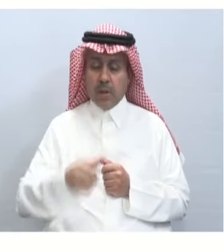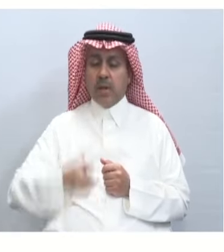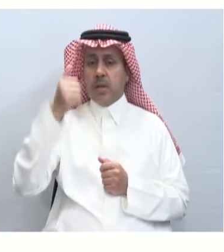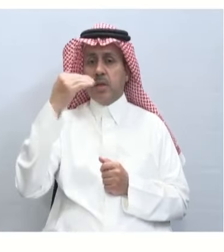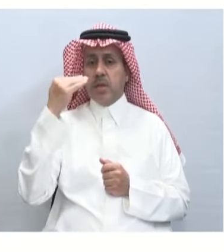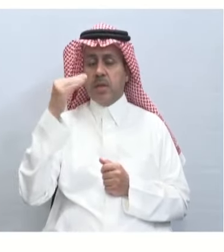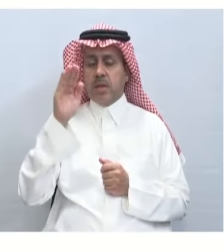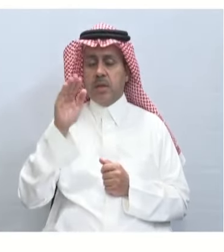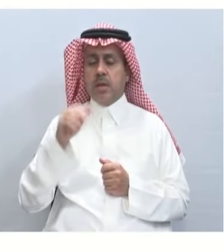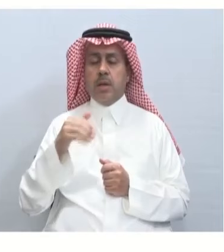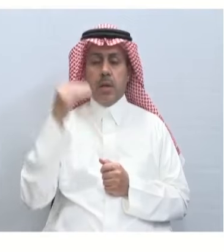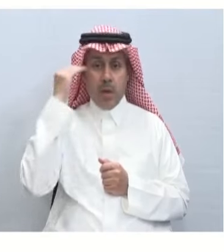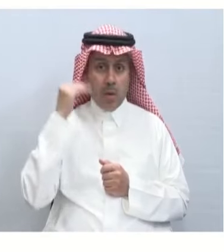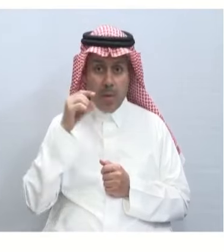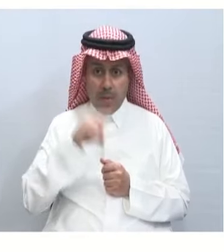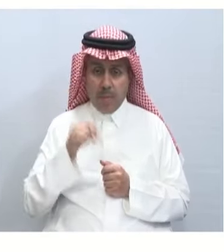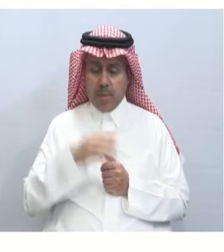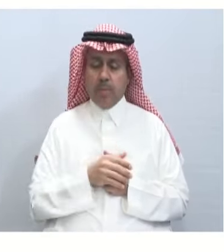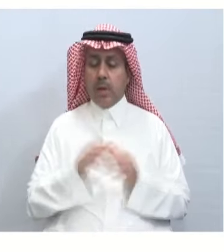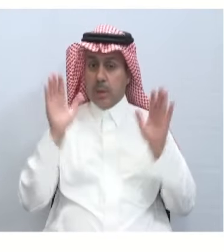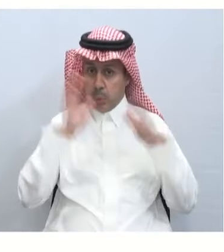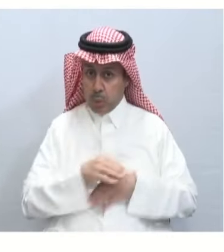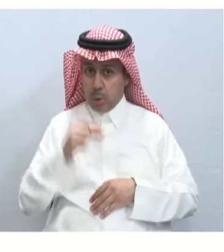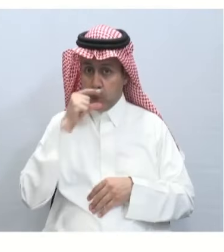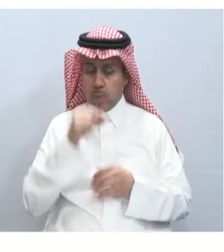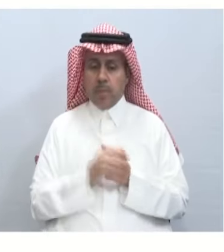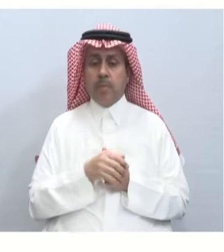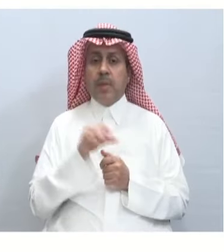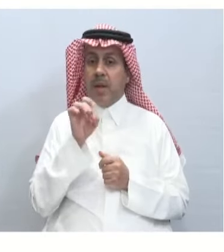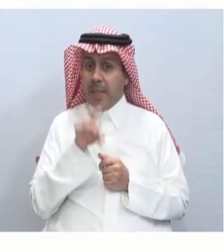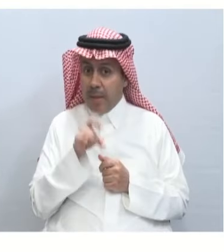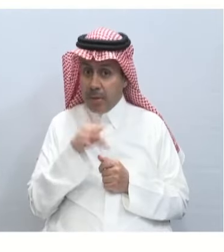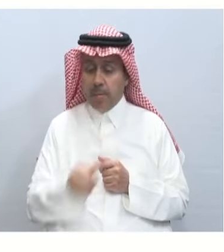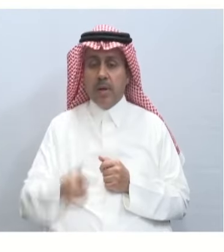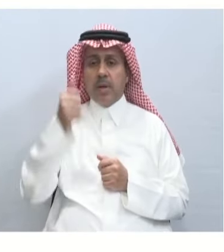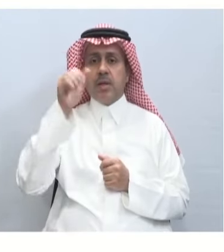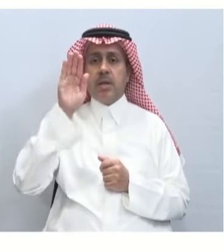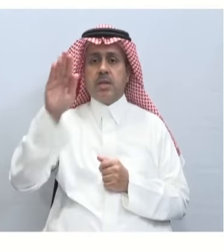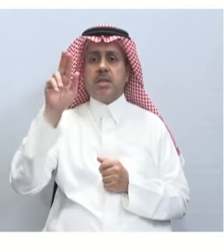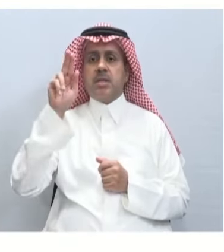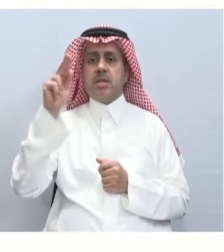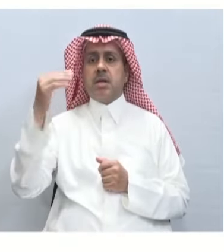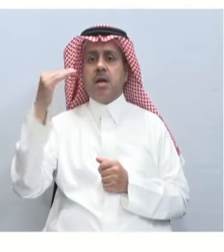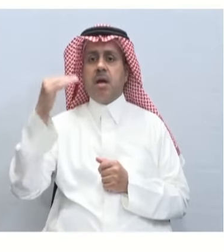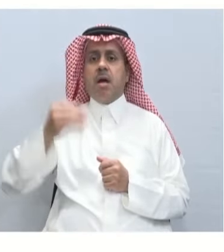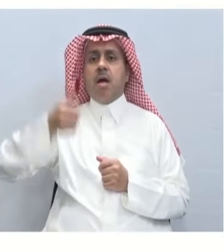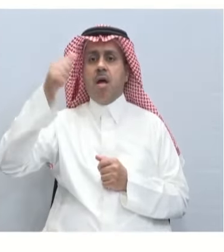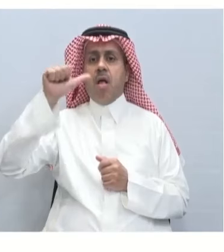استحاضت ان ان تصلي وتصوم لاحظتم يا